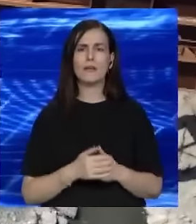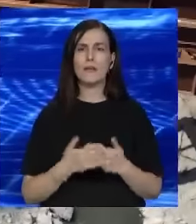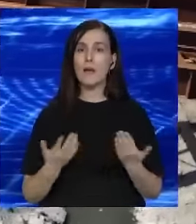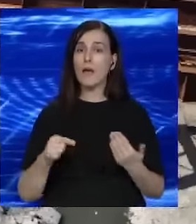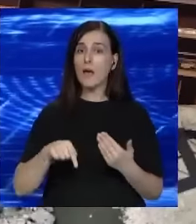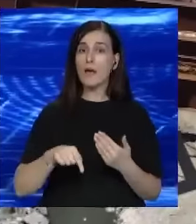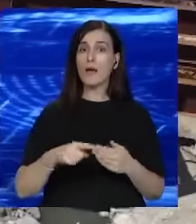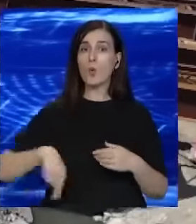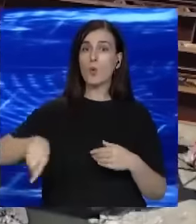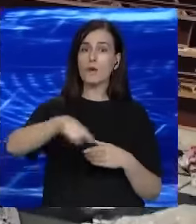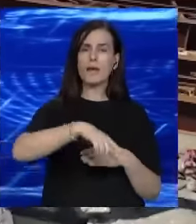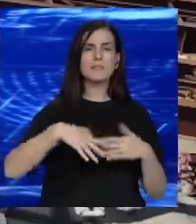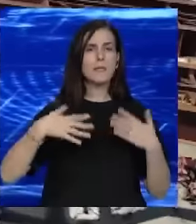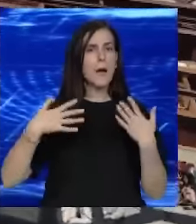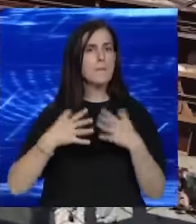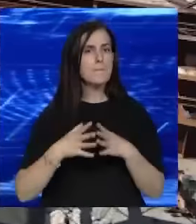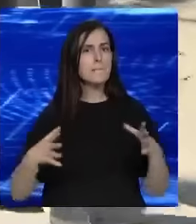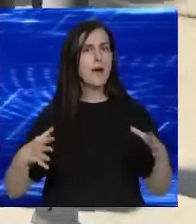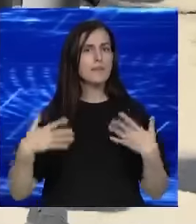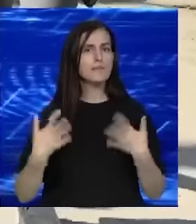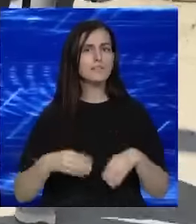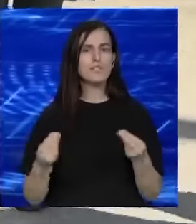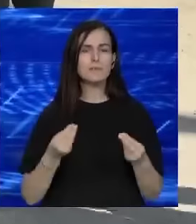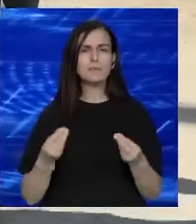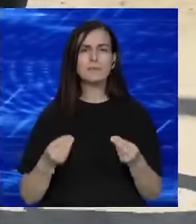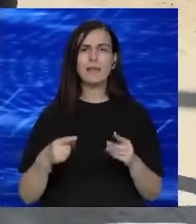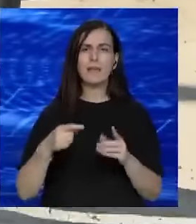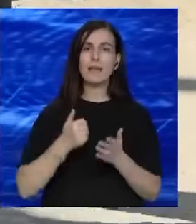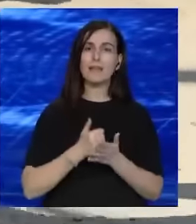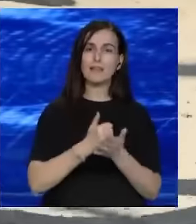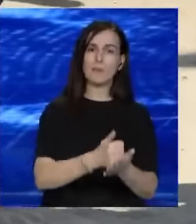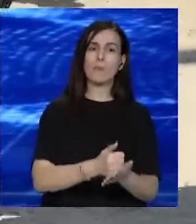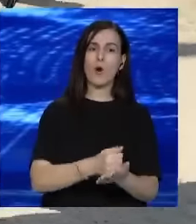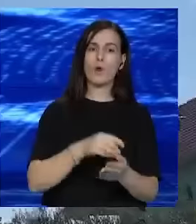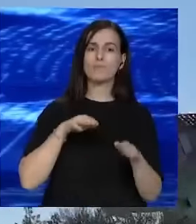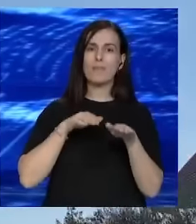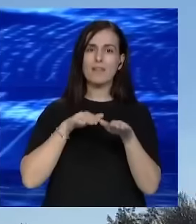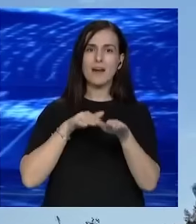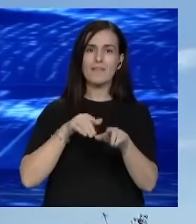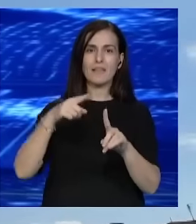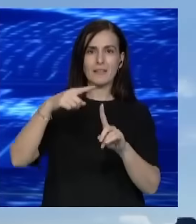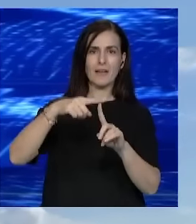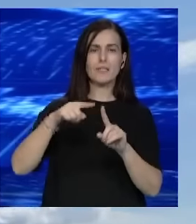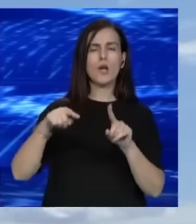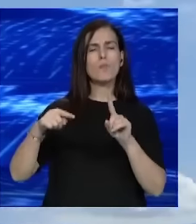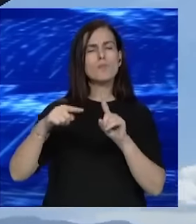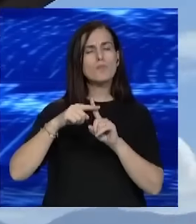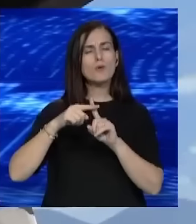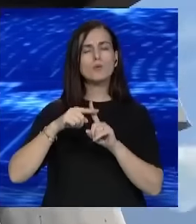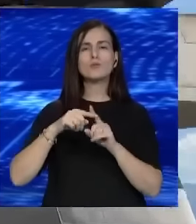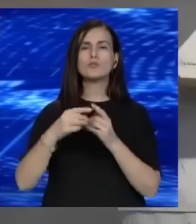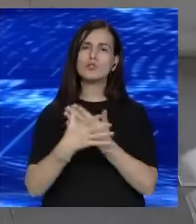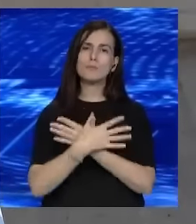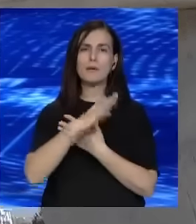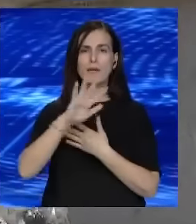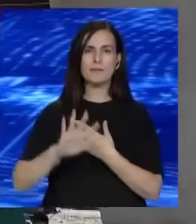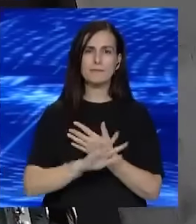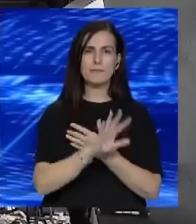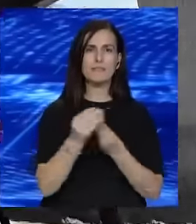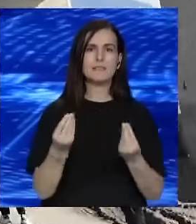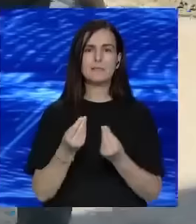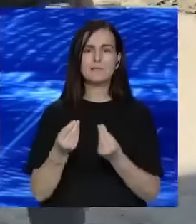të veçantë pasi nuk i shërben vetëm kryeqytetit. Do të jetë një nga infrastrukturat më të rëndësishme jo për Tiranë, po për gjithë vendin. Duke qenë se